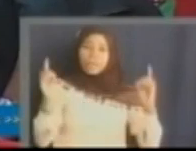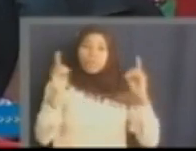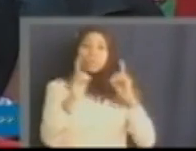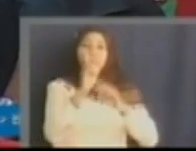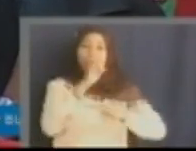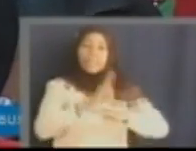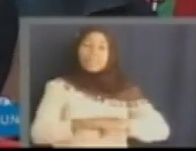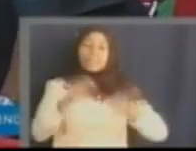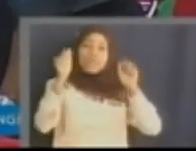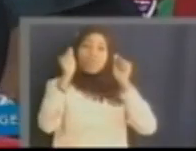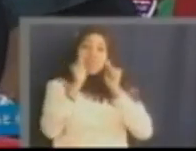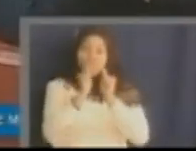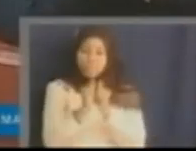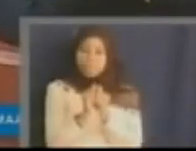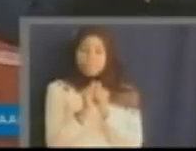kawaida.